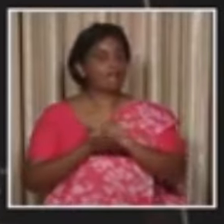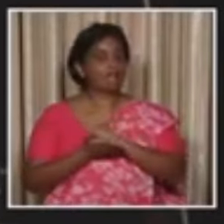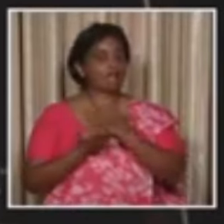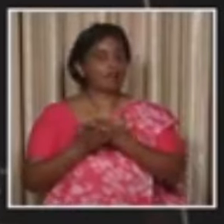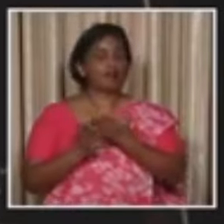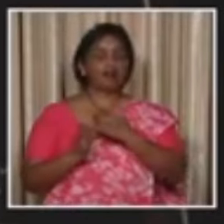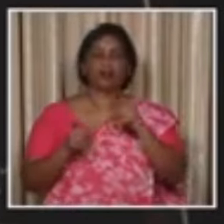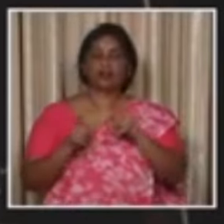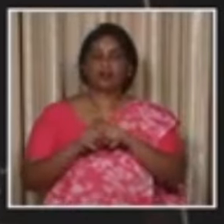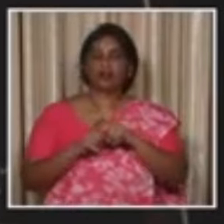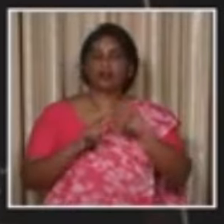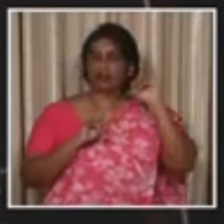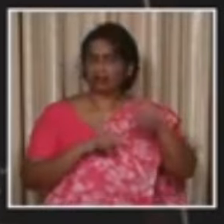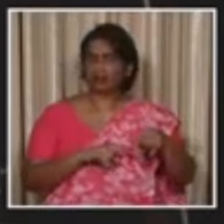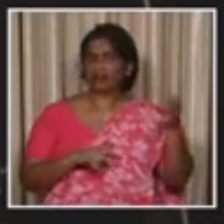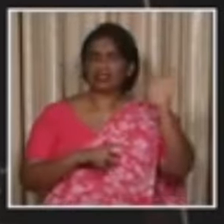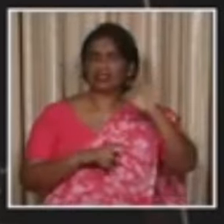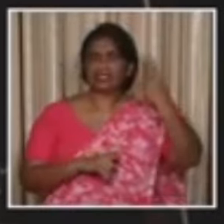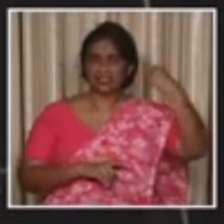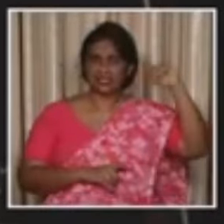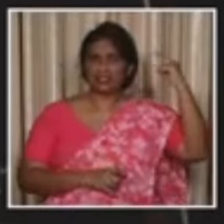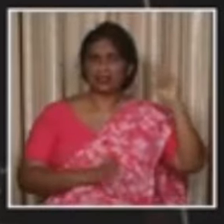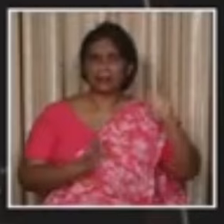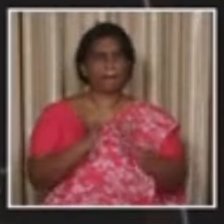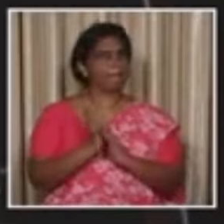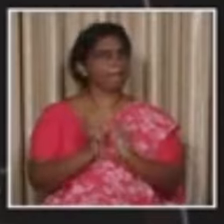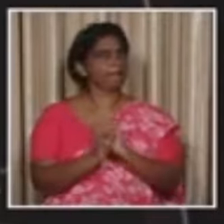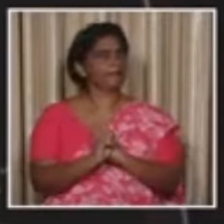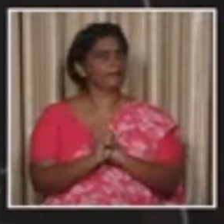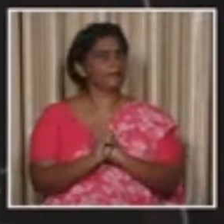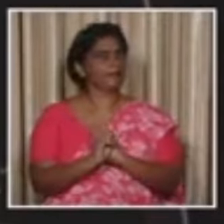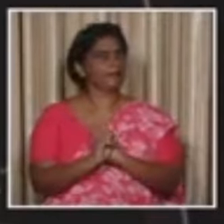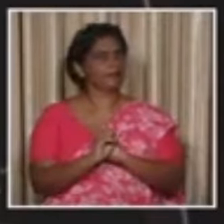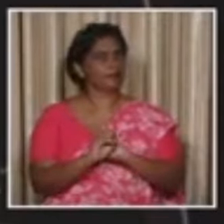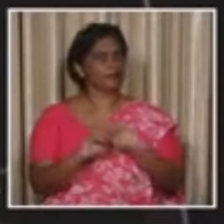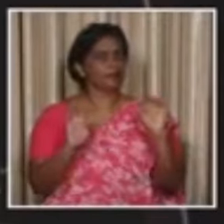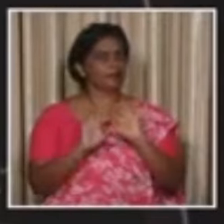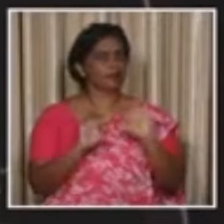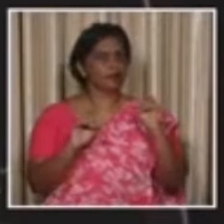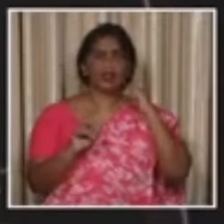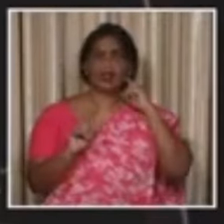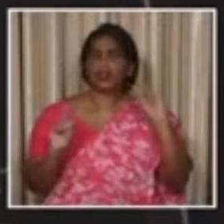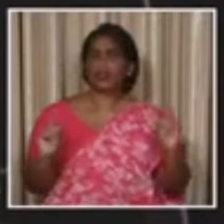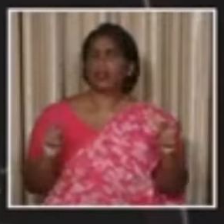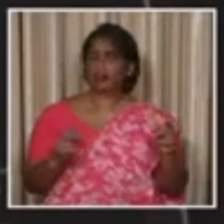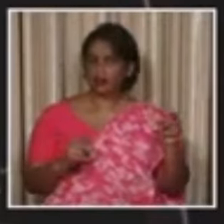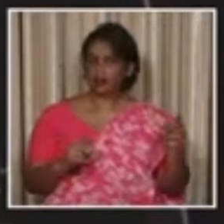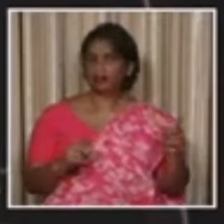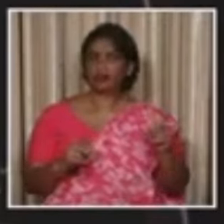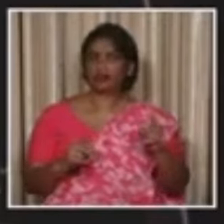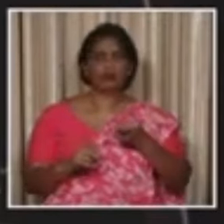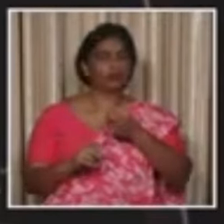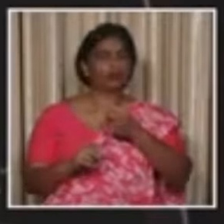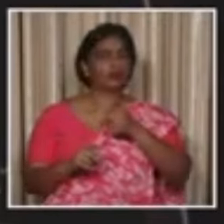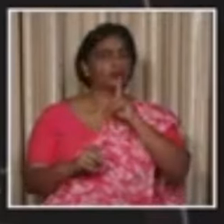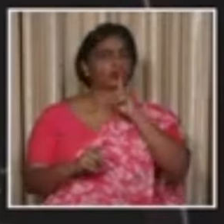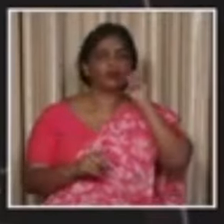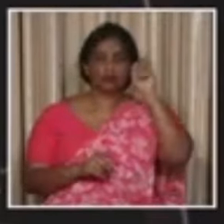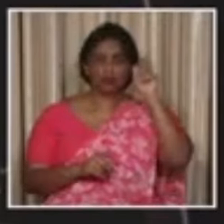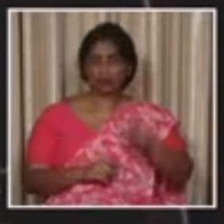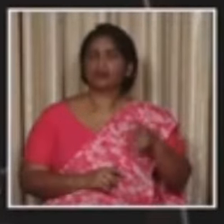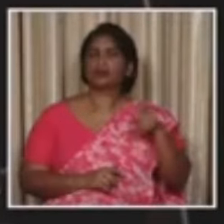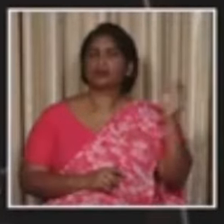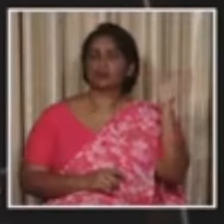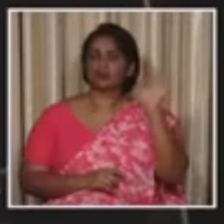දාලා, අර කවුද පංගර නැට්ටෙක් දාලා ඊයේ පෙරේදා මාධ්‍ය මේ ගුවන් විදුලියේ විස්තර විචාරකයෙක් කියන